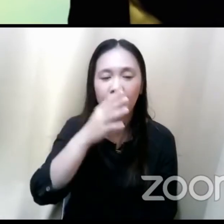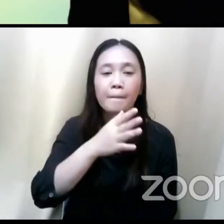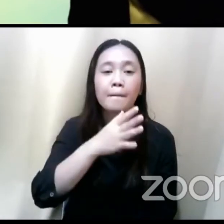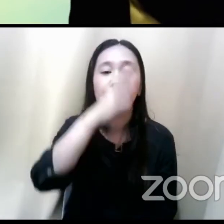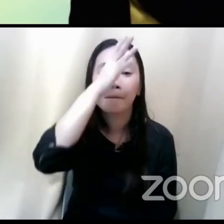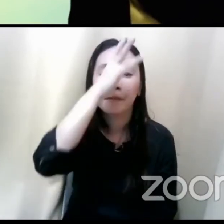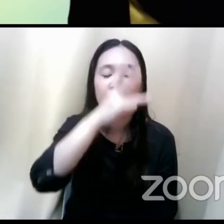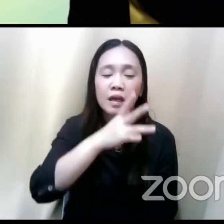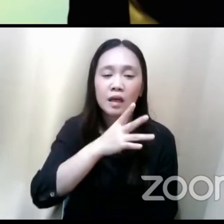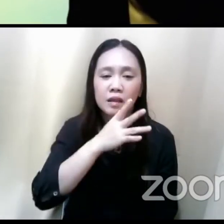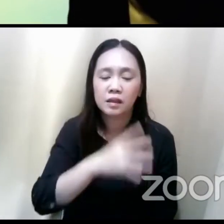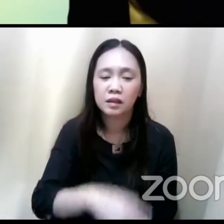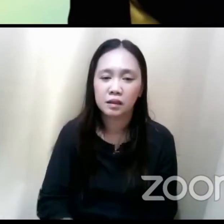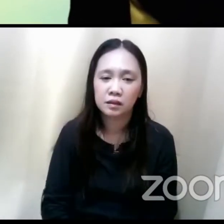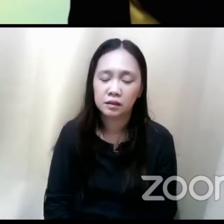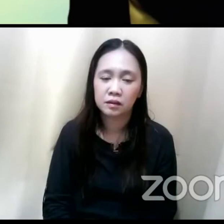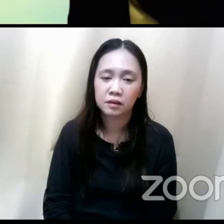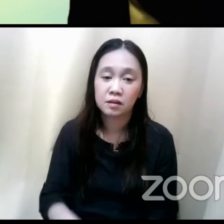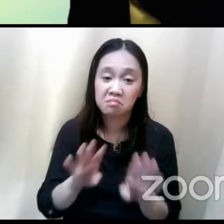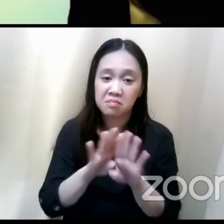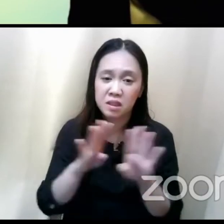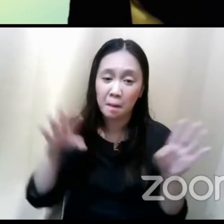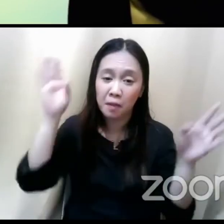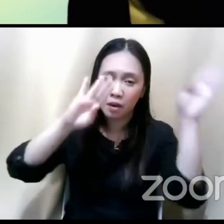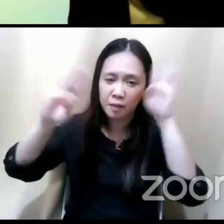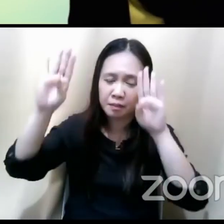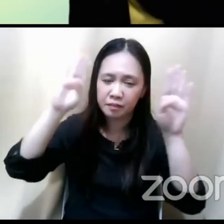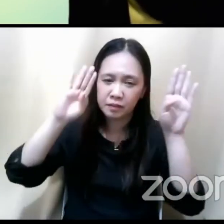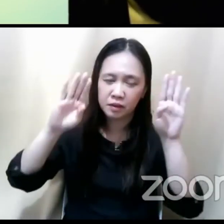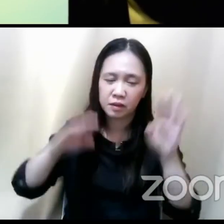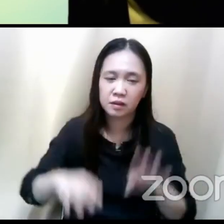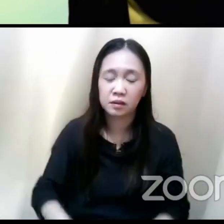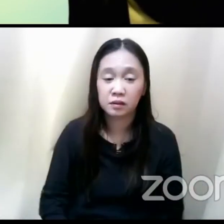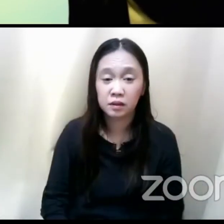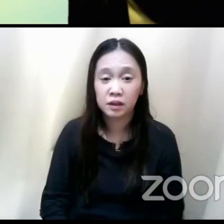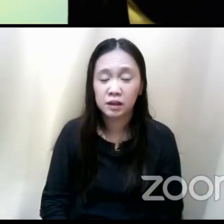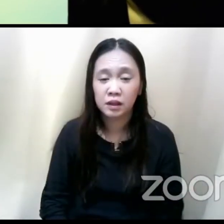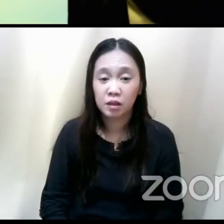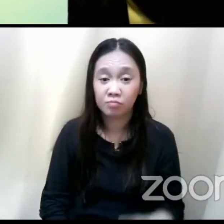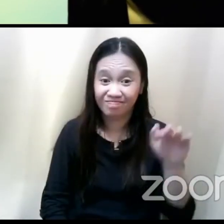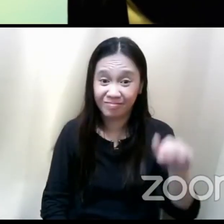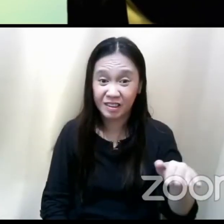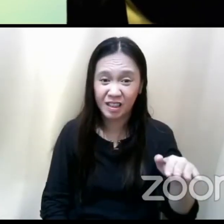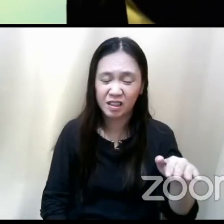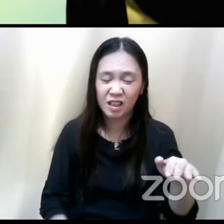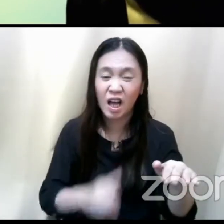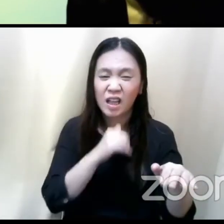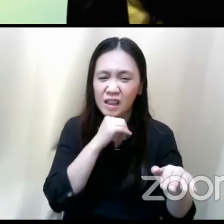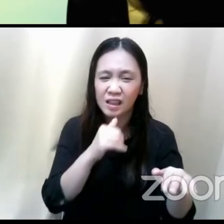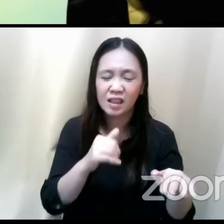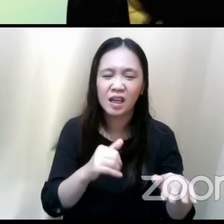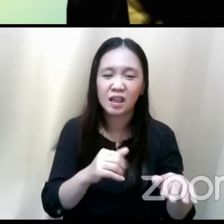Ang laki ng problema natin na kapag kayong bata hindi toilet trained, di ba? Pag wiwi magpupo.